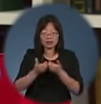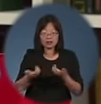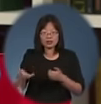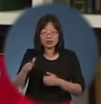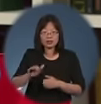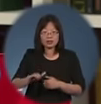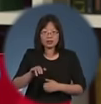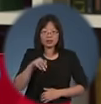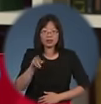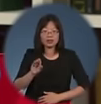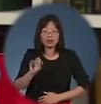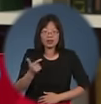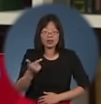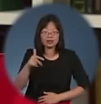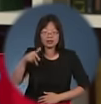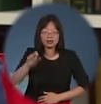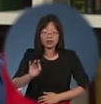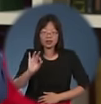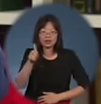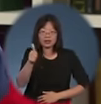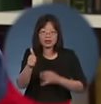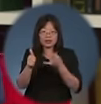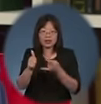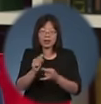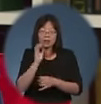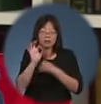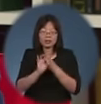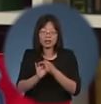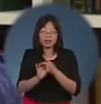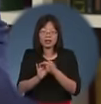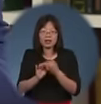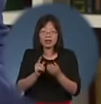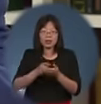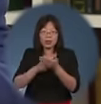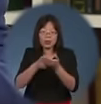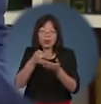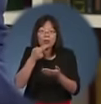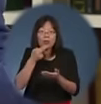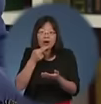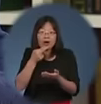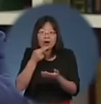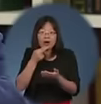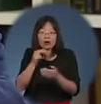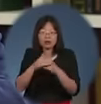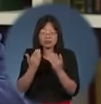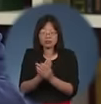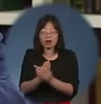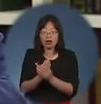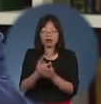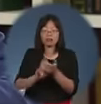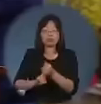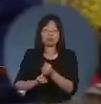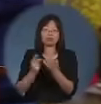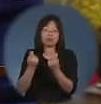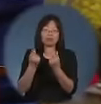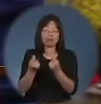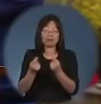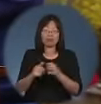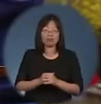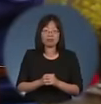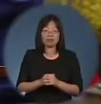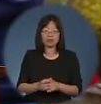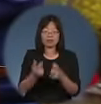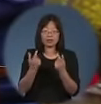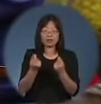성완종 회장께서 만약에 발설하지 않았으면 다 묻혀지는 거죠 다 묻히는 거죠 그렇죠